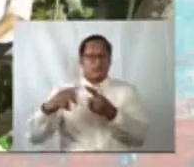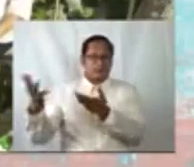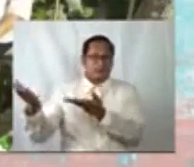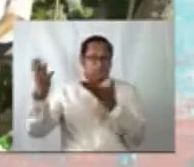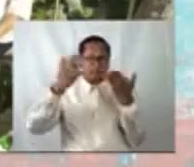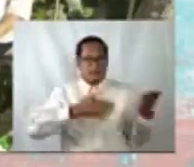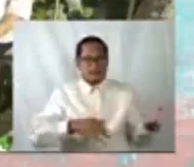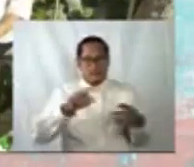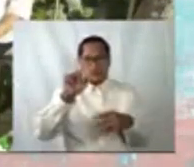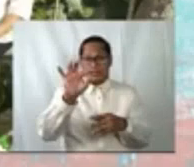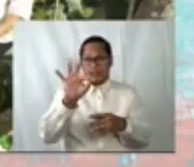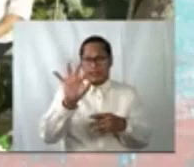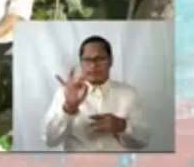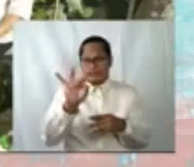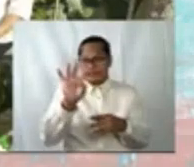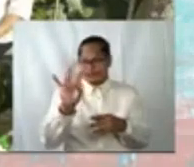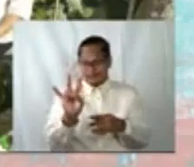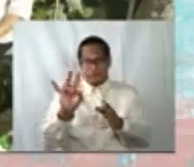1987 Constitution.